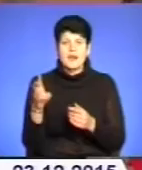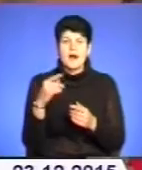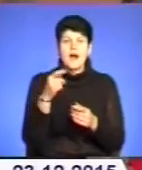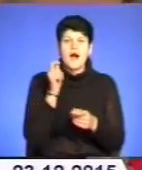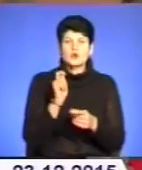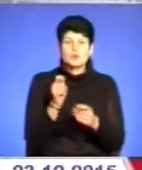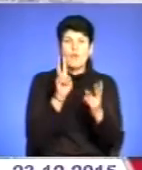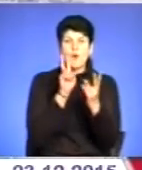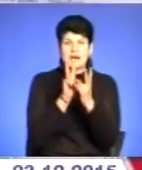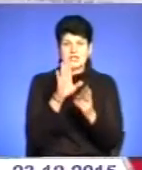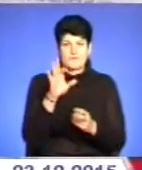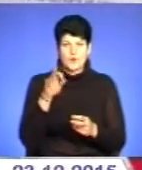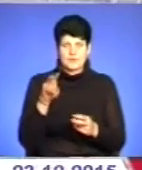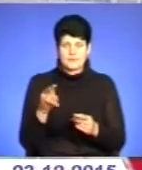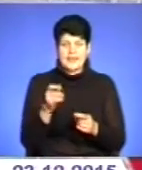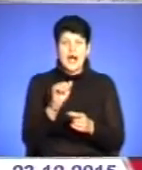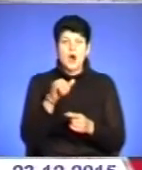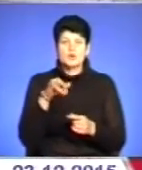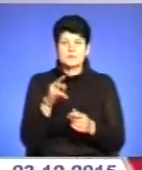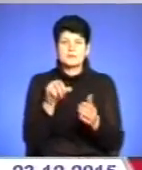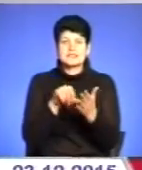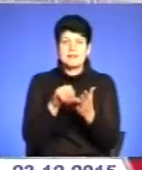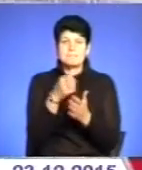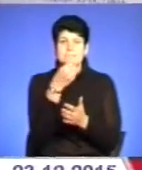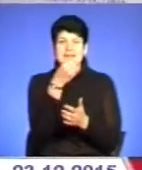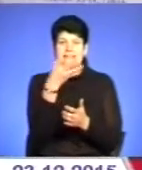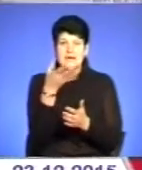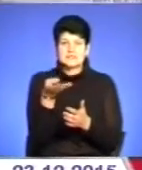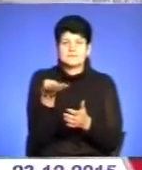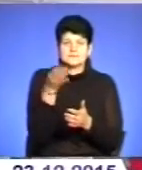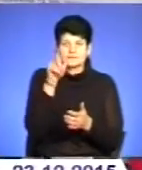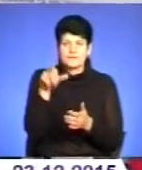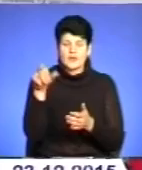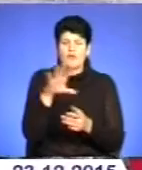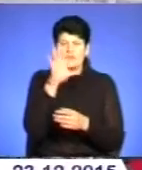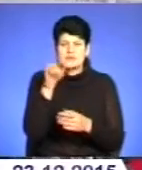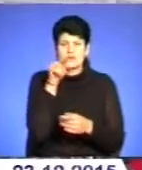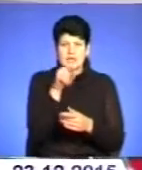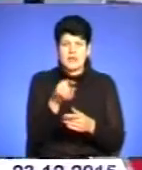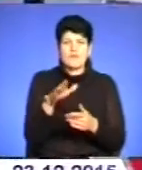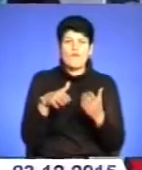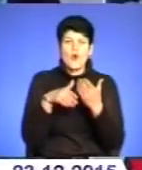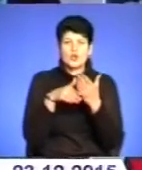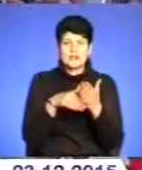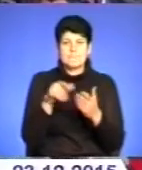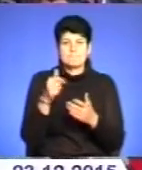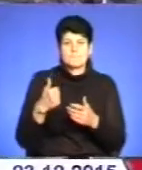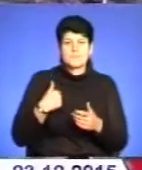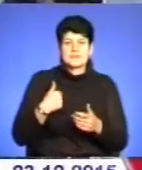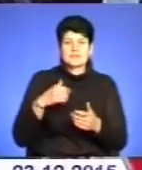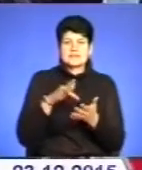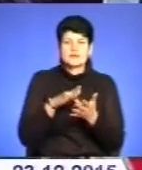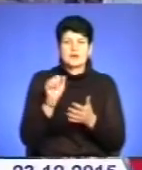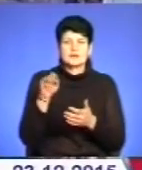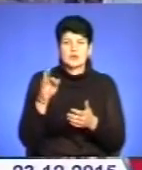з волонтером». На аукціоні представили 15 лотів. Майже усі вони – волонтери логістичного центру допомоги бійцям АТО. На